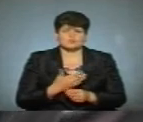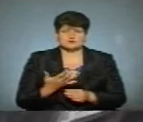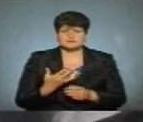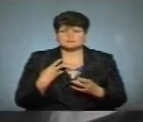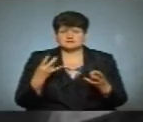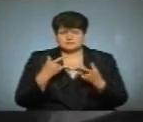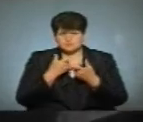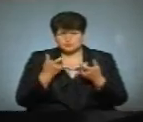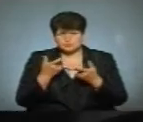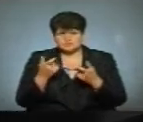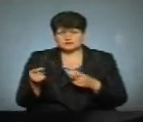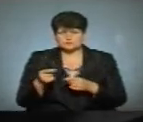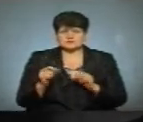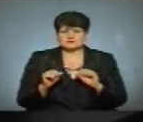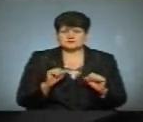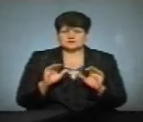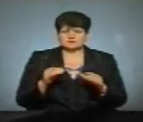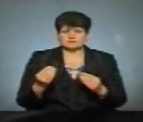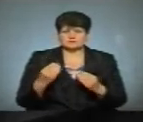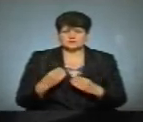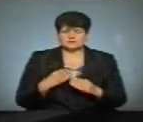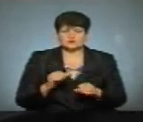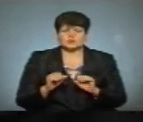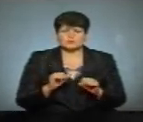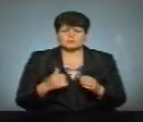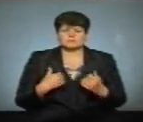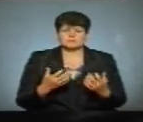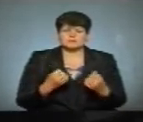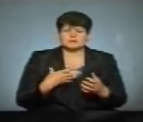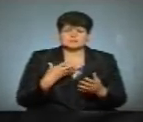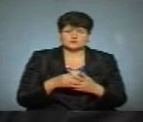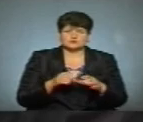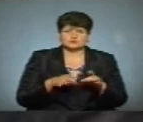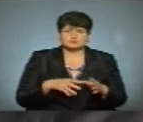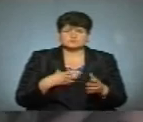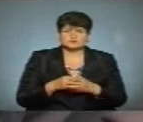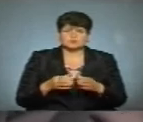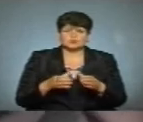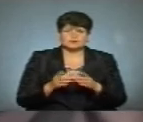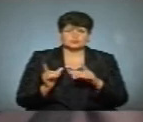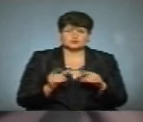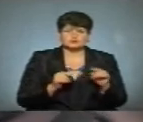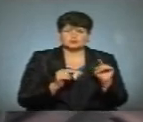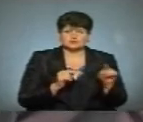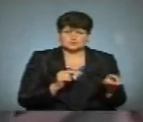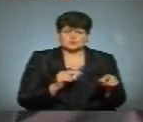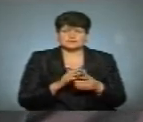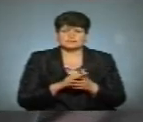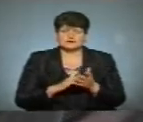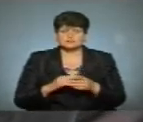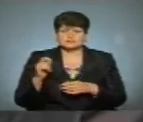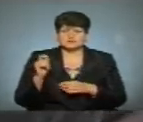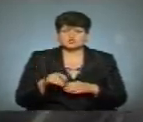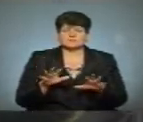попередити тернопільське керівництво. Далі нам вже будуть віддавати команду. Ми приймаємо своє рішення, своєю командою їдемо туди і далі приїжджаємо